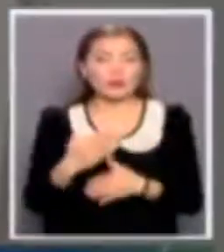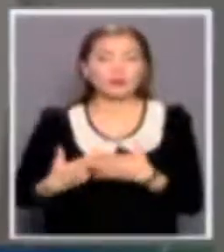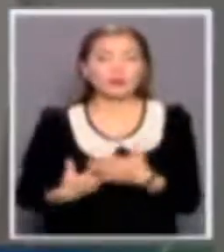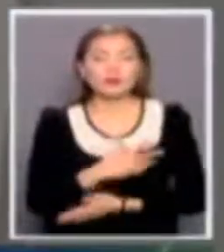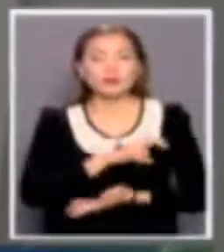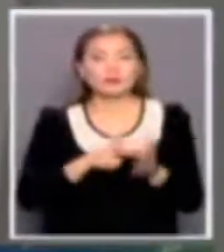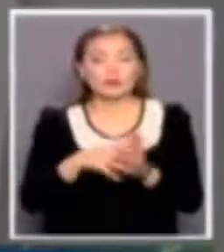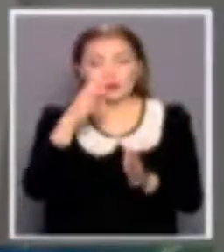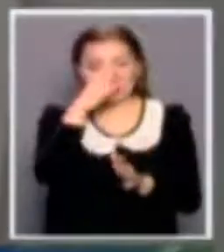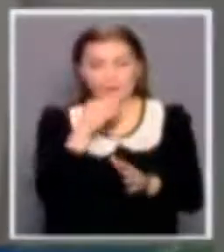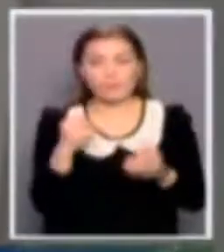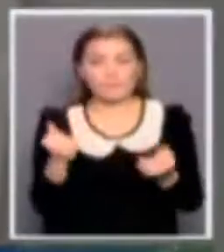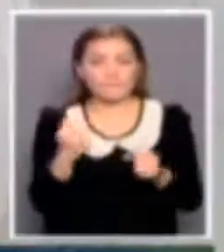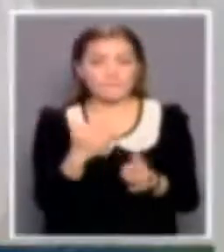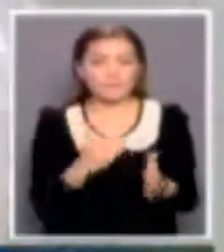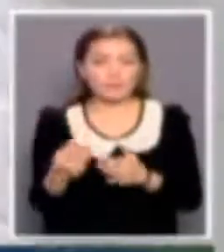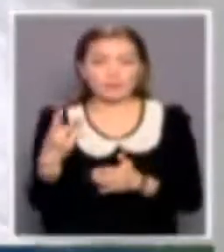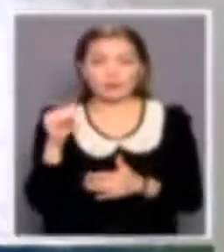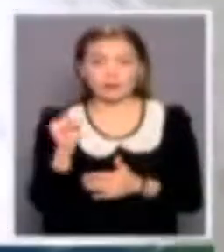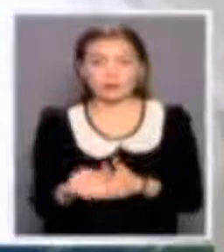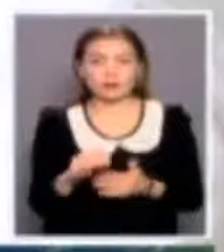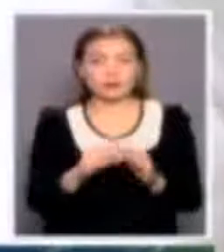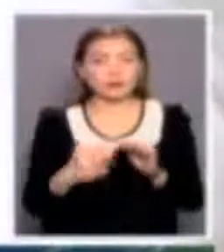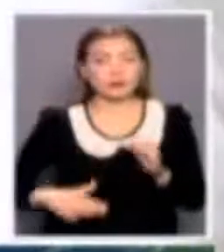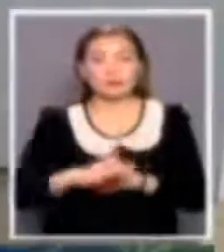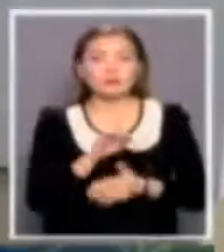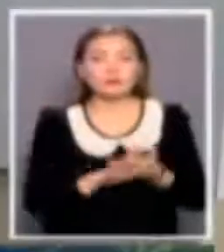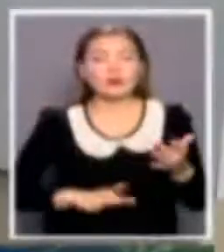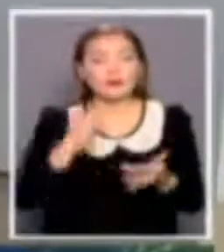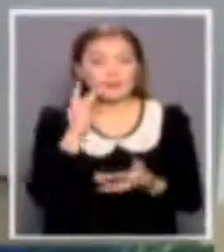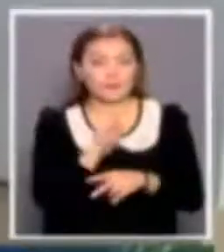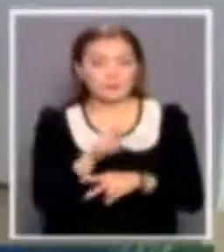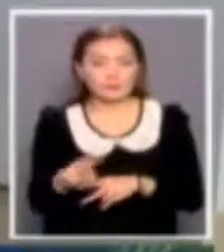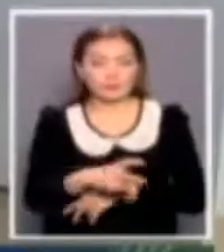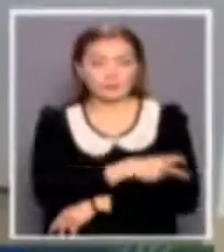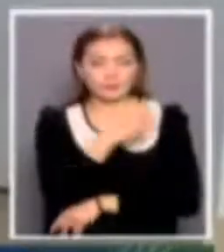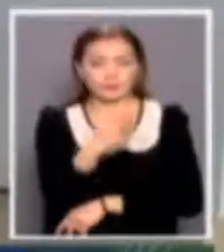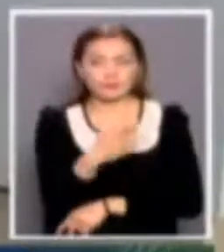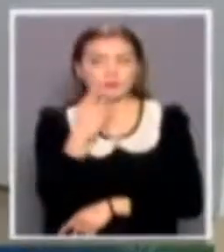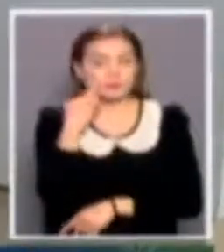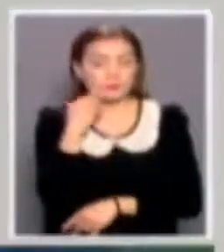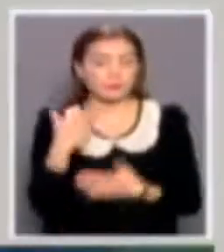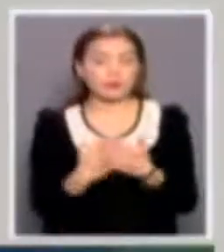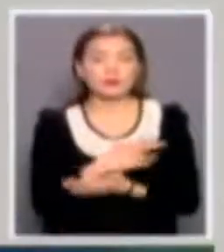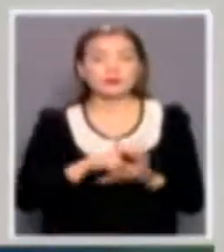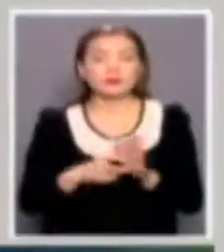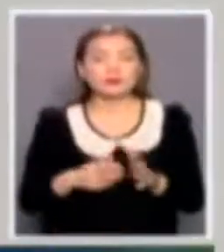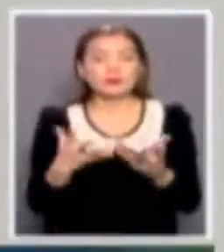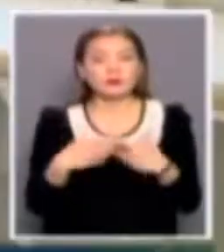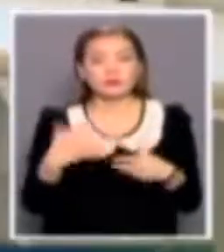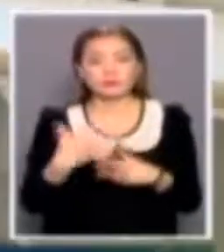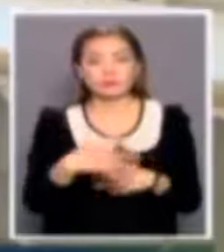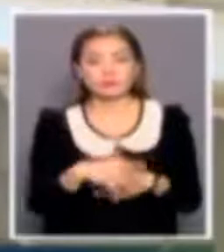новой амбулатории смогут получать порядка 3000 сельчан. Теперь же посещать врачей будет проще. Новая амбулатория рассчитана